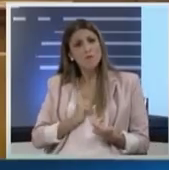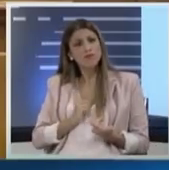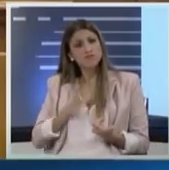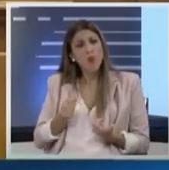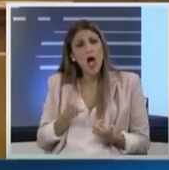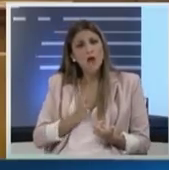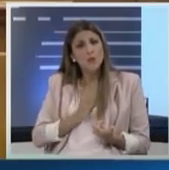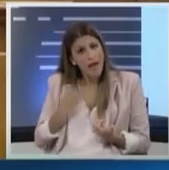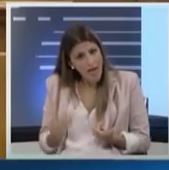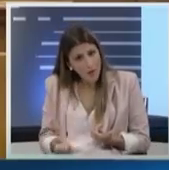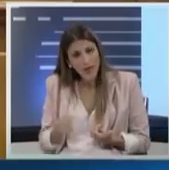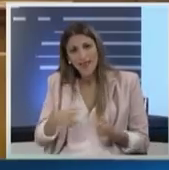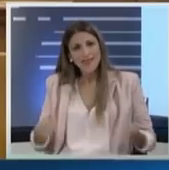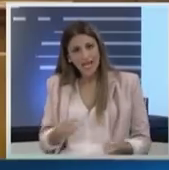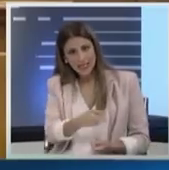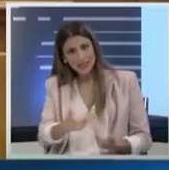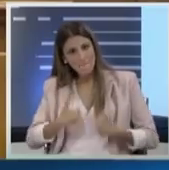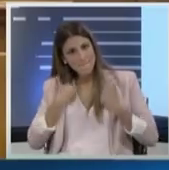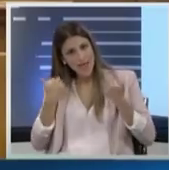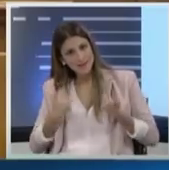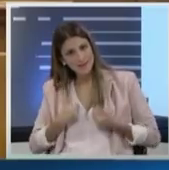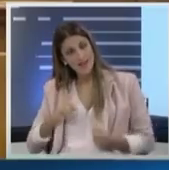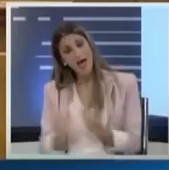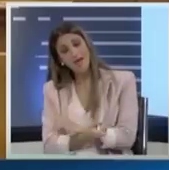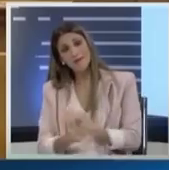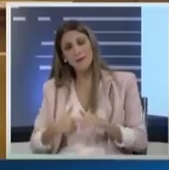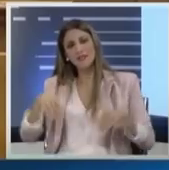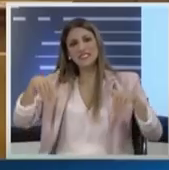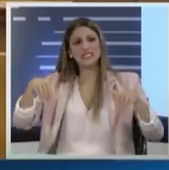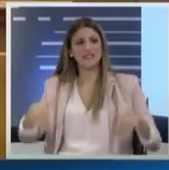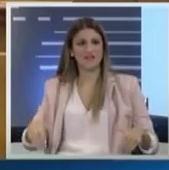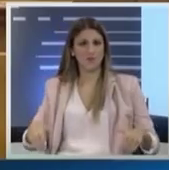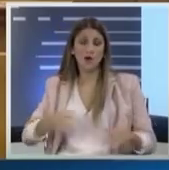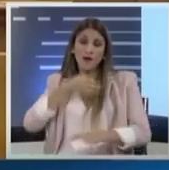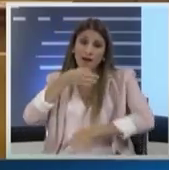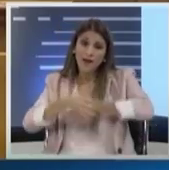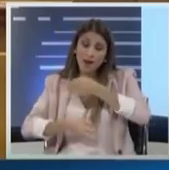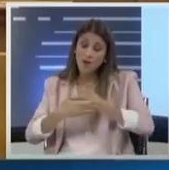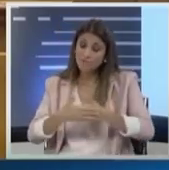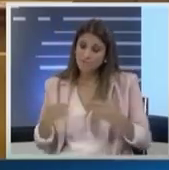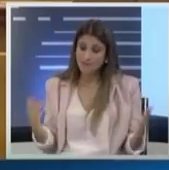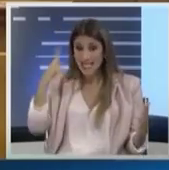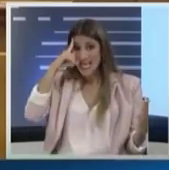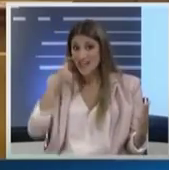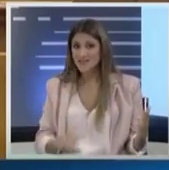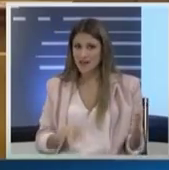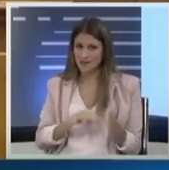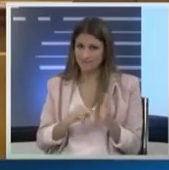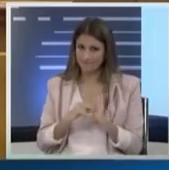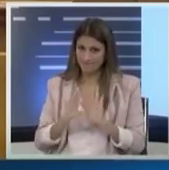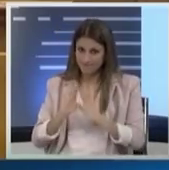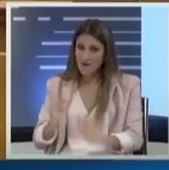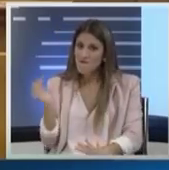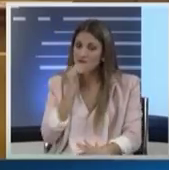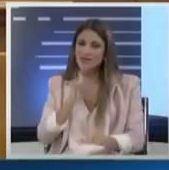απόμαχων της δουλειάς που αν μη τι άλλο αξίζουν το σεβασμό μας. Και σας το λέω, κύριε Μητσοτάκη, από αυτό το βήμα. Μη